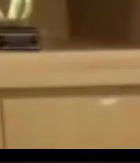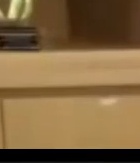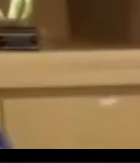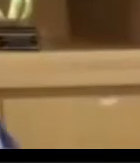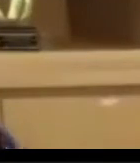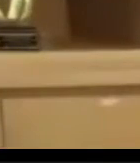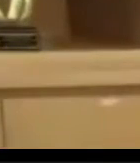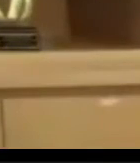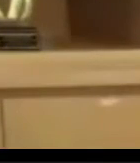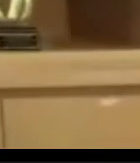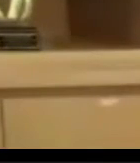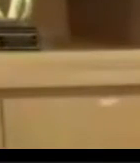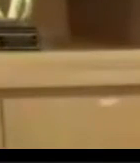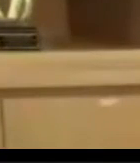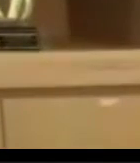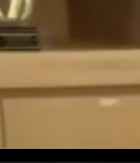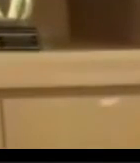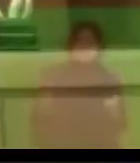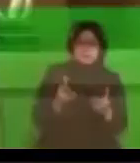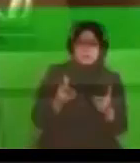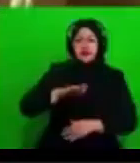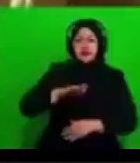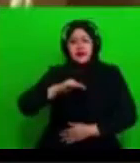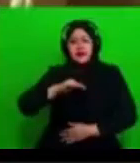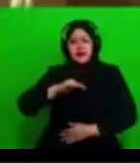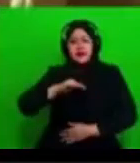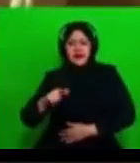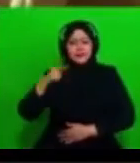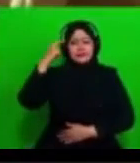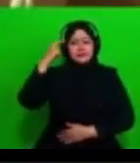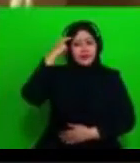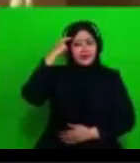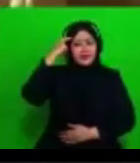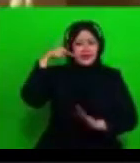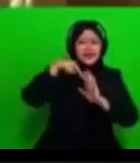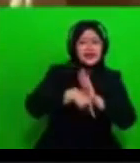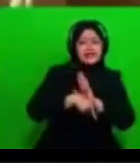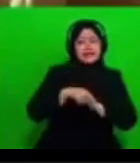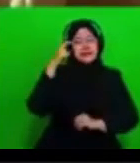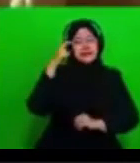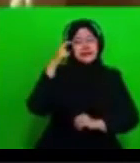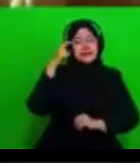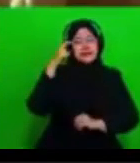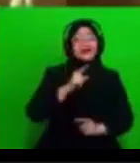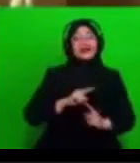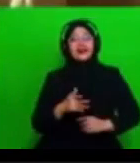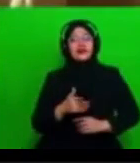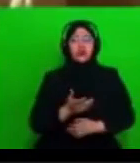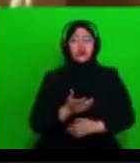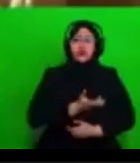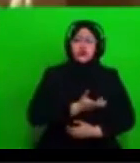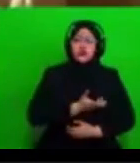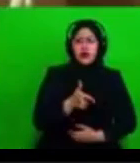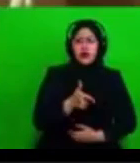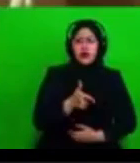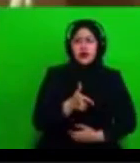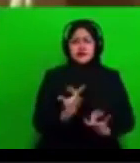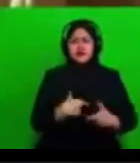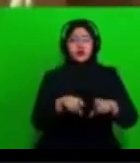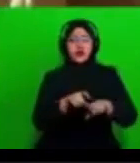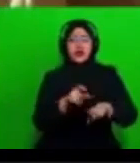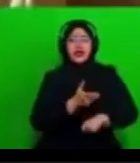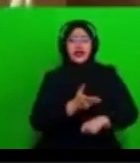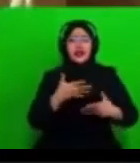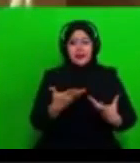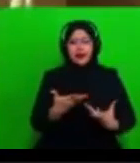tua membimbing anak untuk berpikir kritis, berpikir kreatif, bagaimana anak itu mencintai bidang ilmunya,